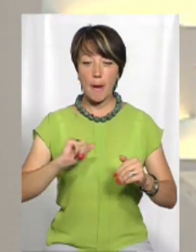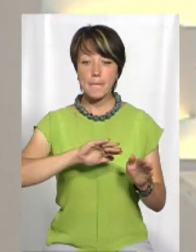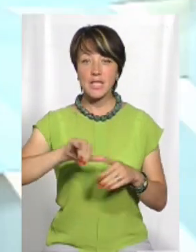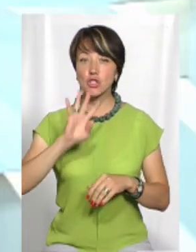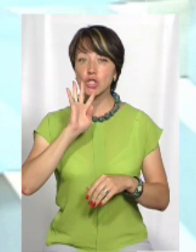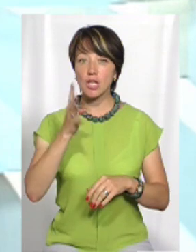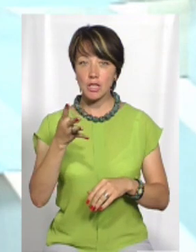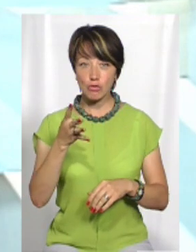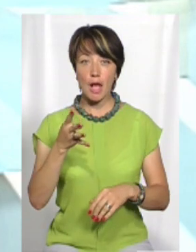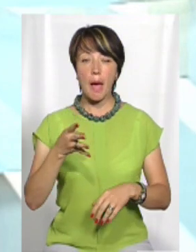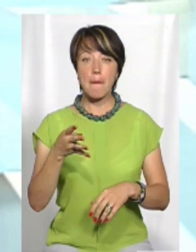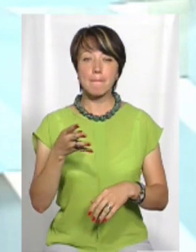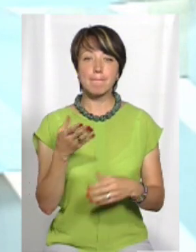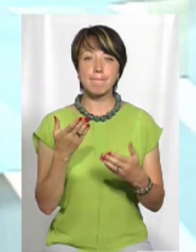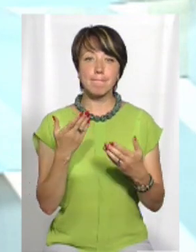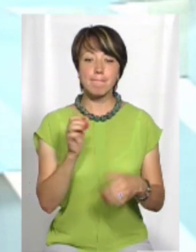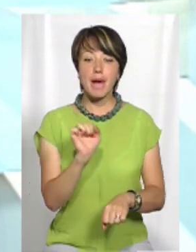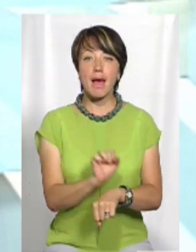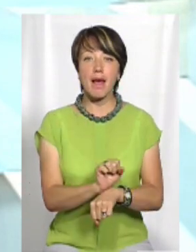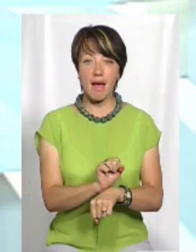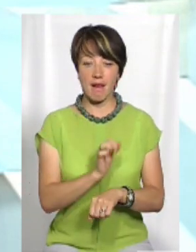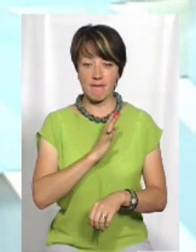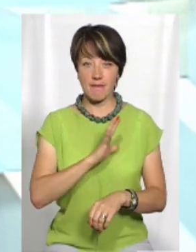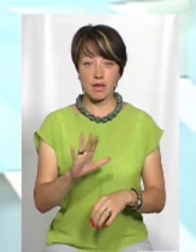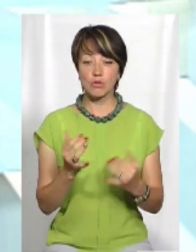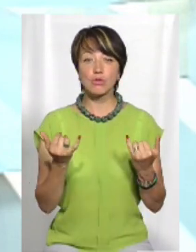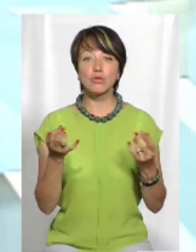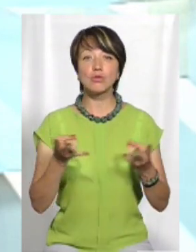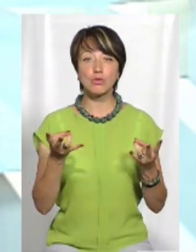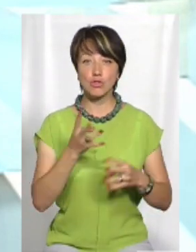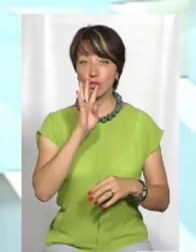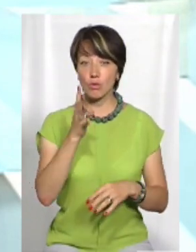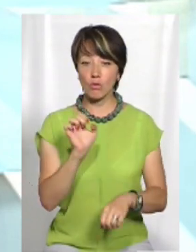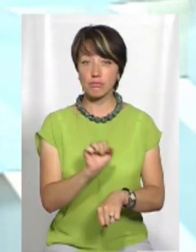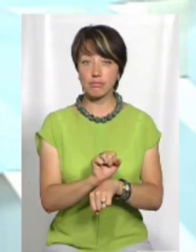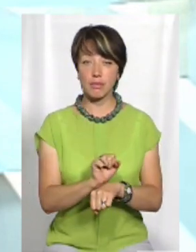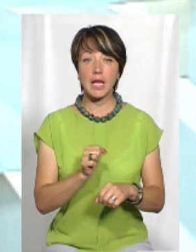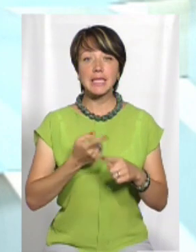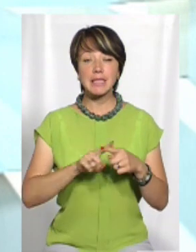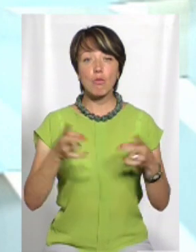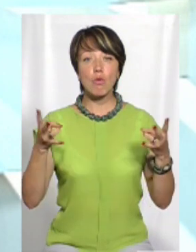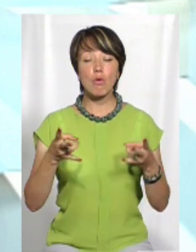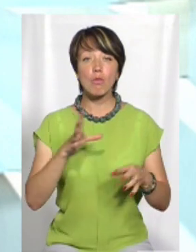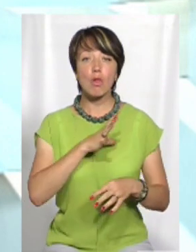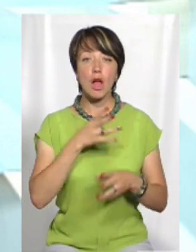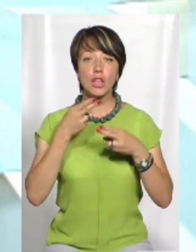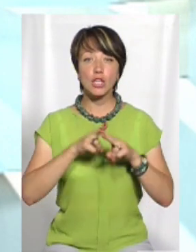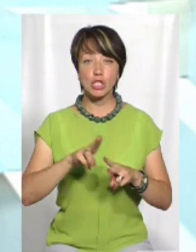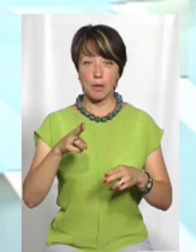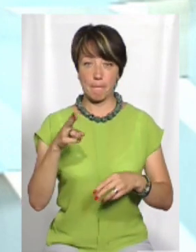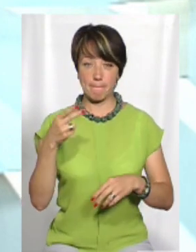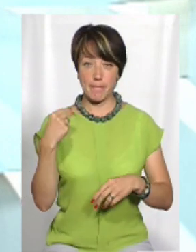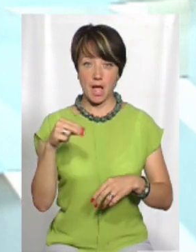4-річної перерви, так? Так. Навіщо? Для чого була ця перерва? Ну, це була технічна перерва. Одна із причин у